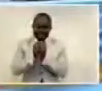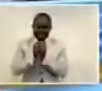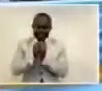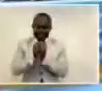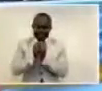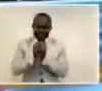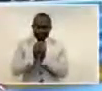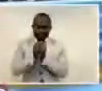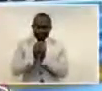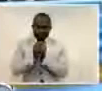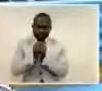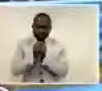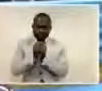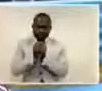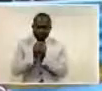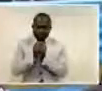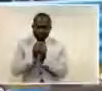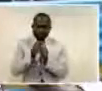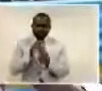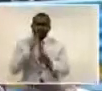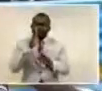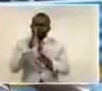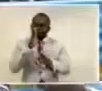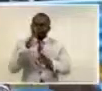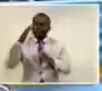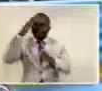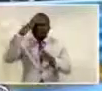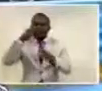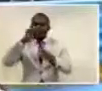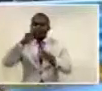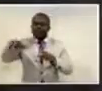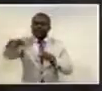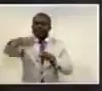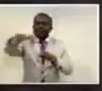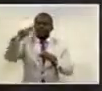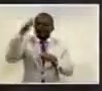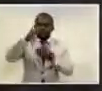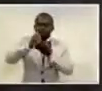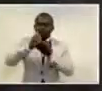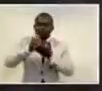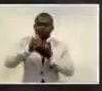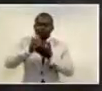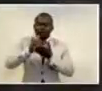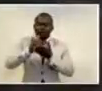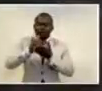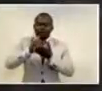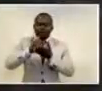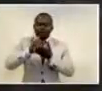Vous pouvez me permettre de parler en kiswahili. Nawe gifaransa hafa aho ngaho ngo tusemure.